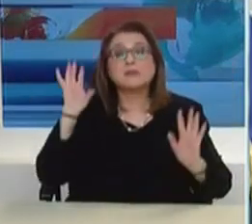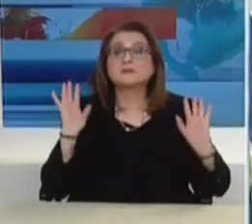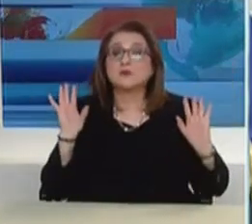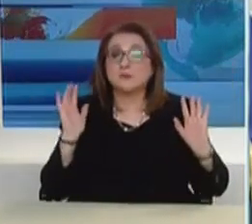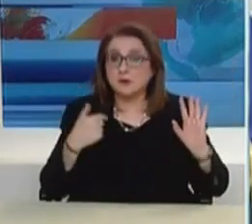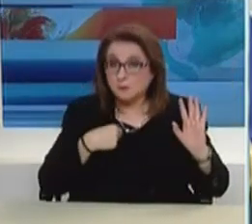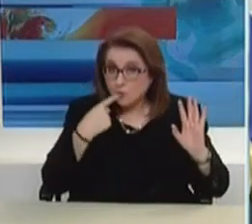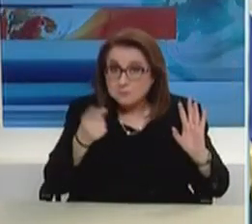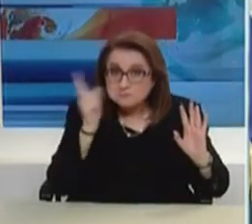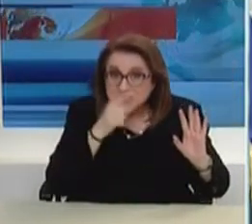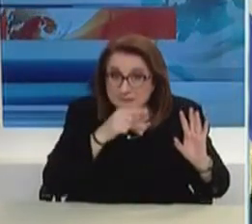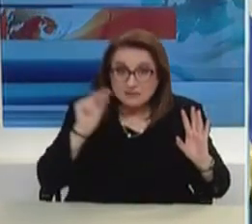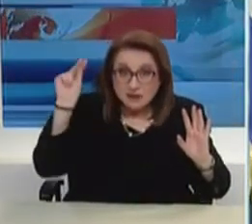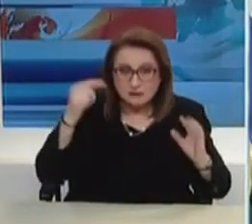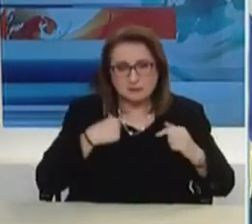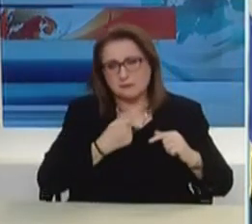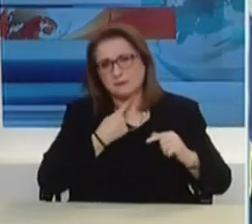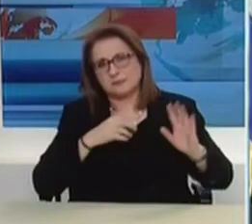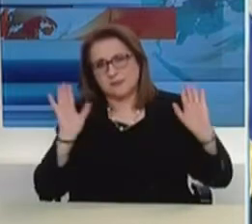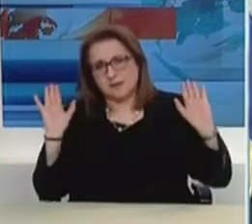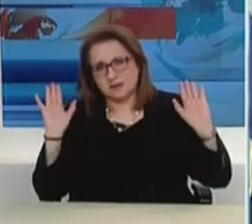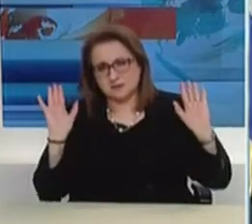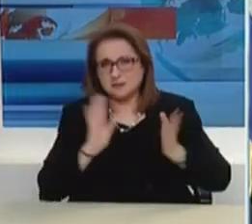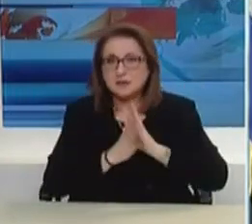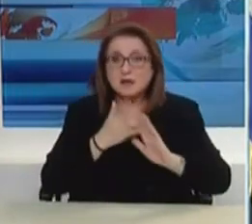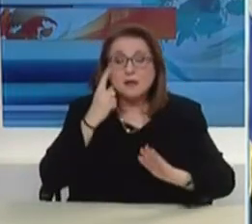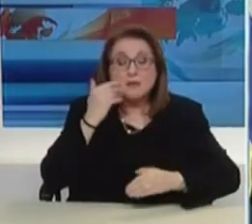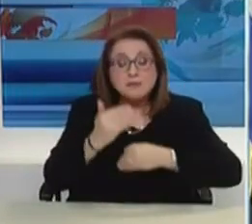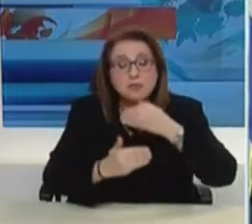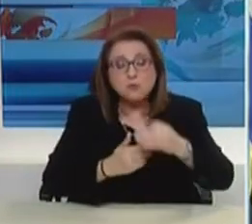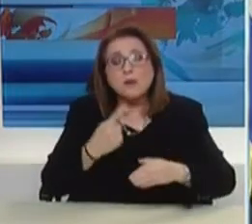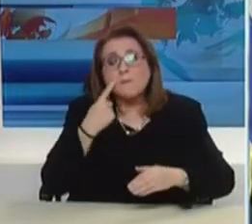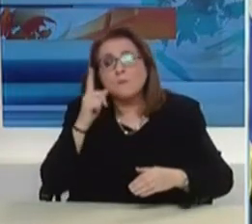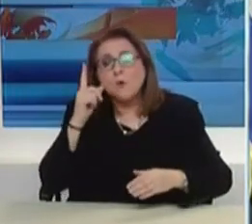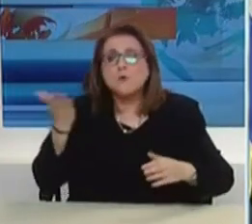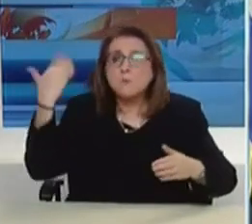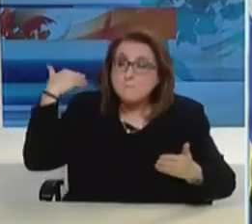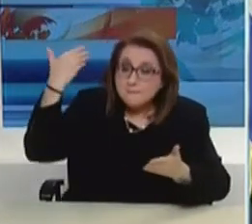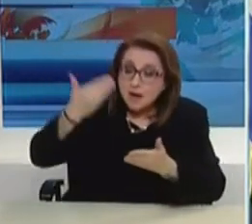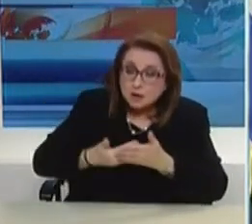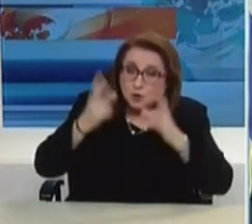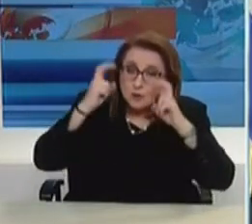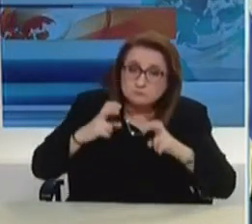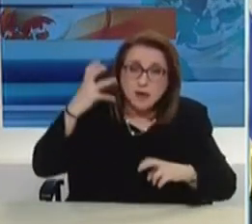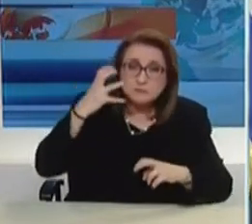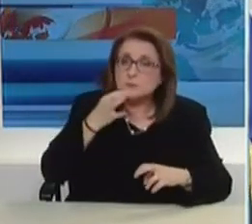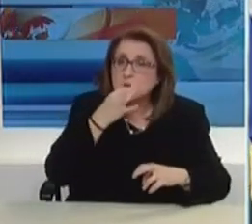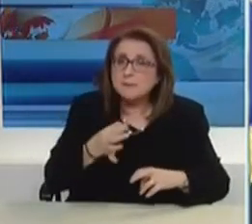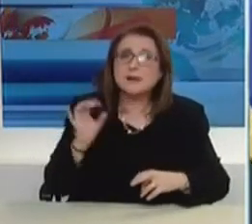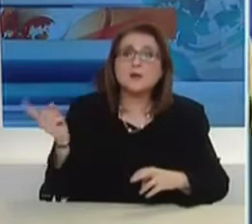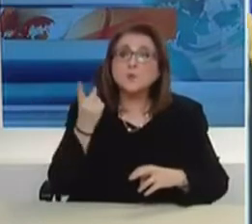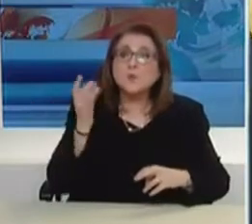υπάρχουν και μερικά 38 επιστημονικά δεδομένα που λένε ότι αναπνευστικοί ιοί το καλοκαίρι συνήθως υποχωρούν. Ελπίζουμε να το δούμε και με αυτόν τον ιό.